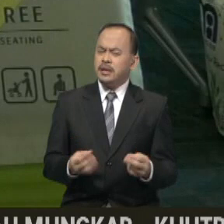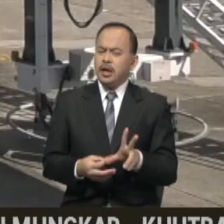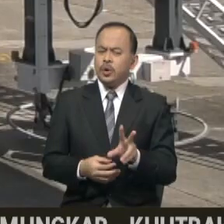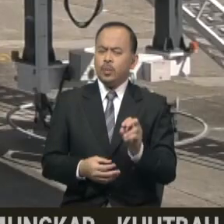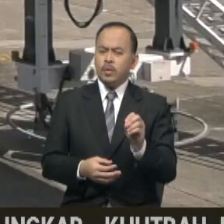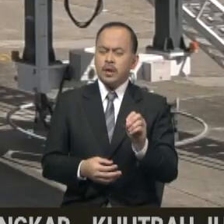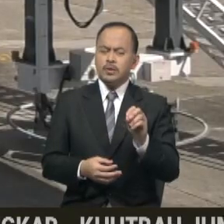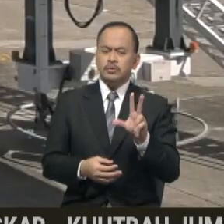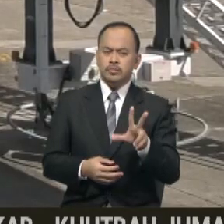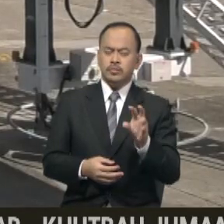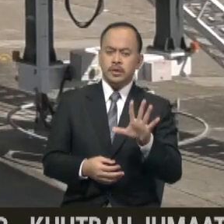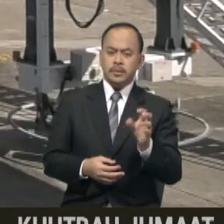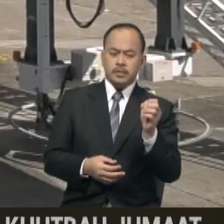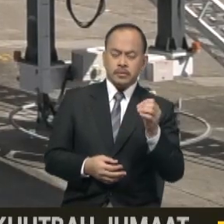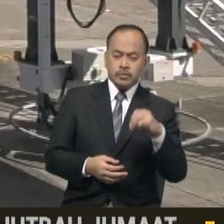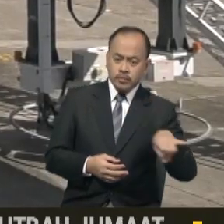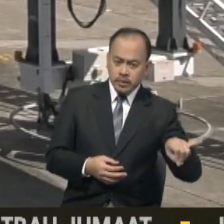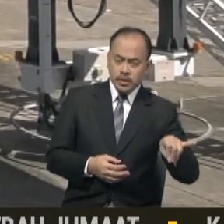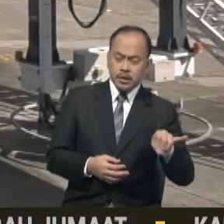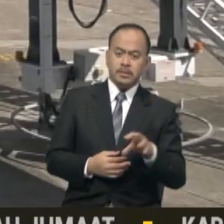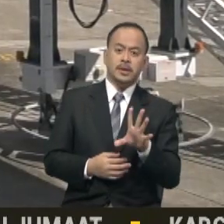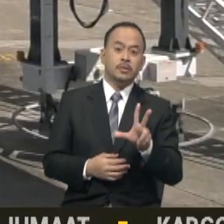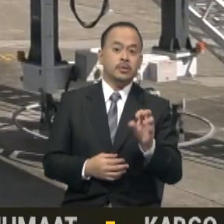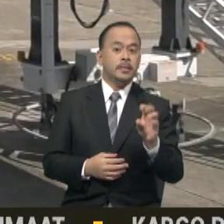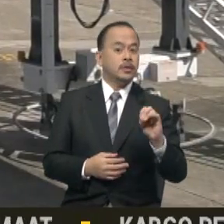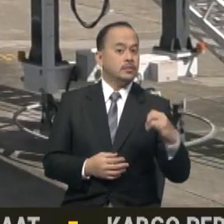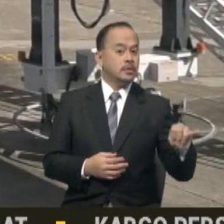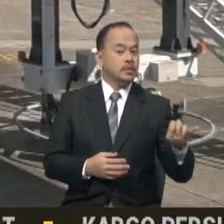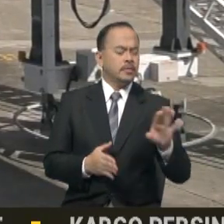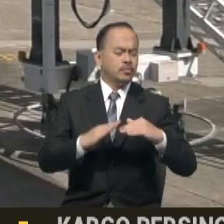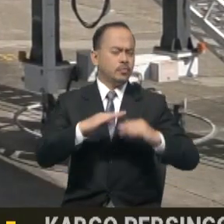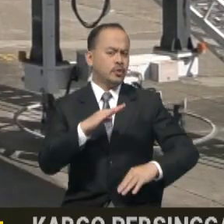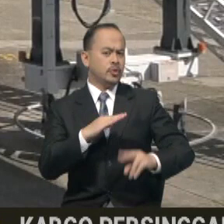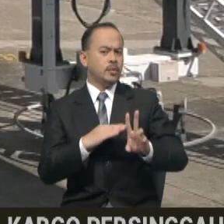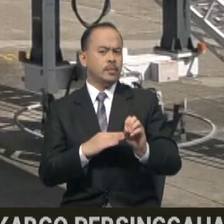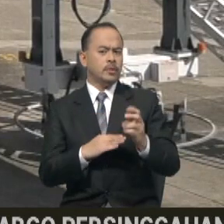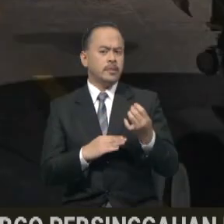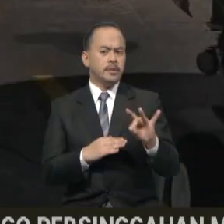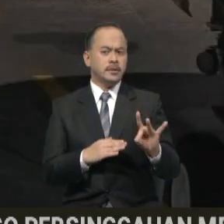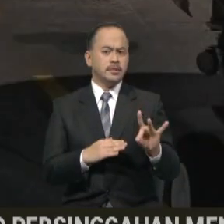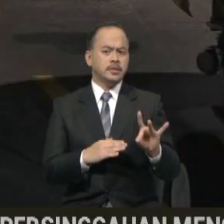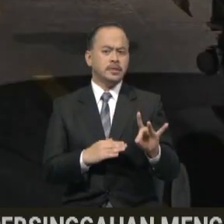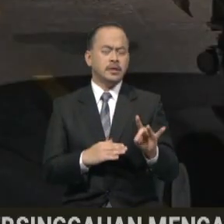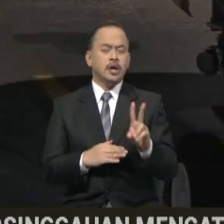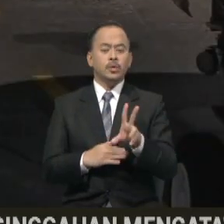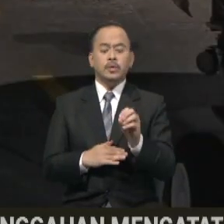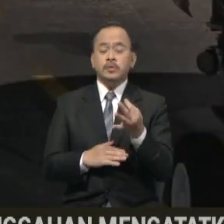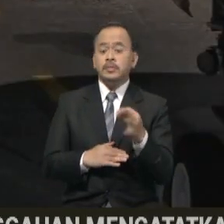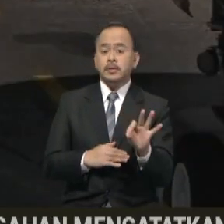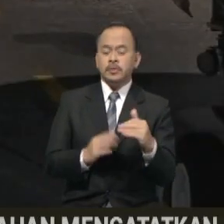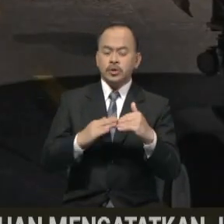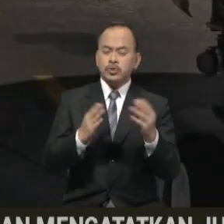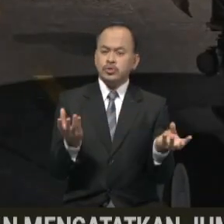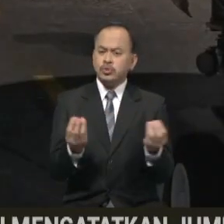2,500,000 kilogram, menurun sehingga 2018. Pada tahun 2019,